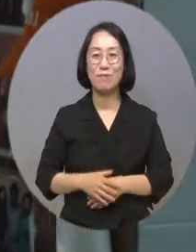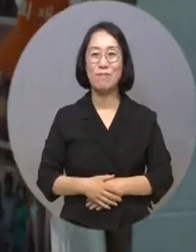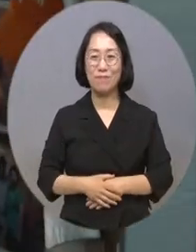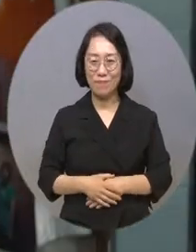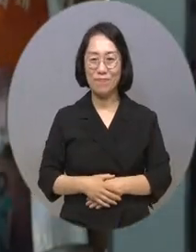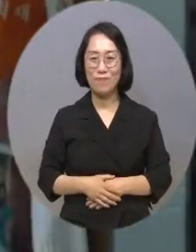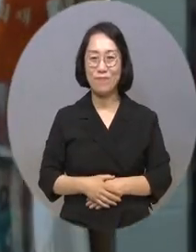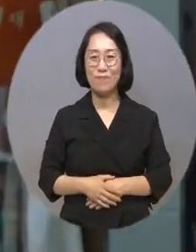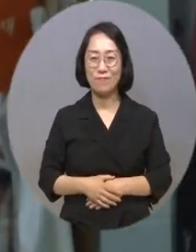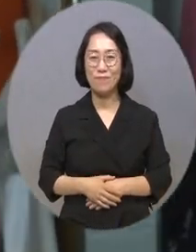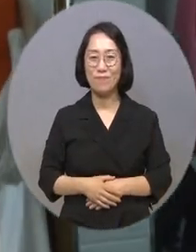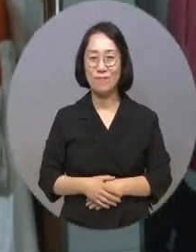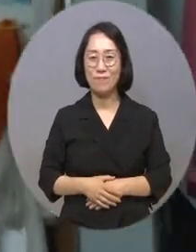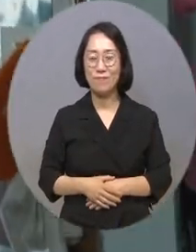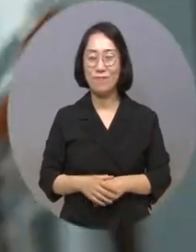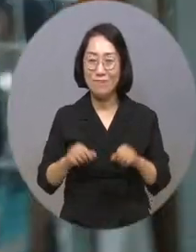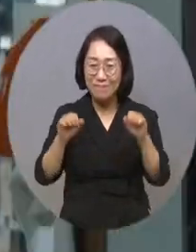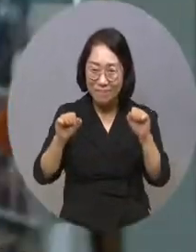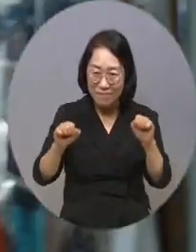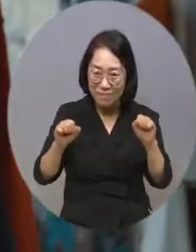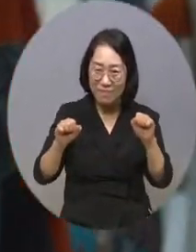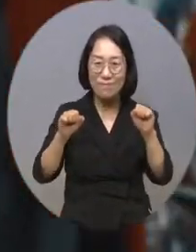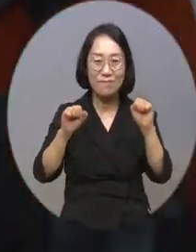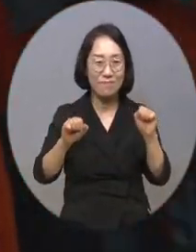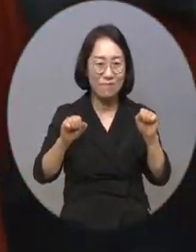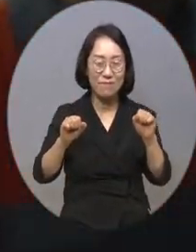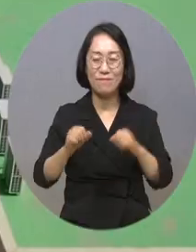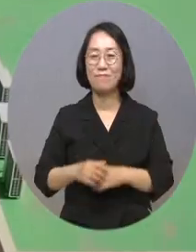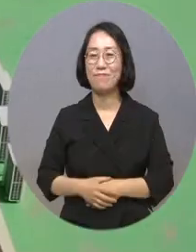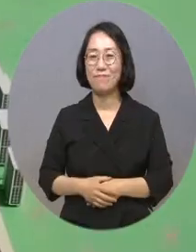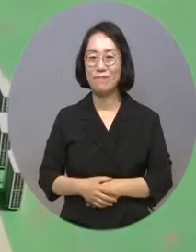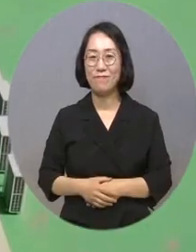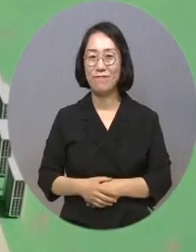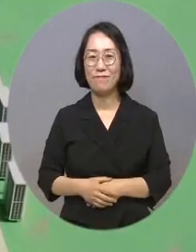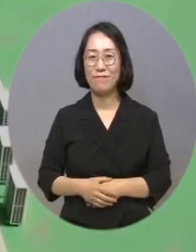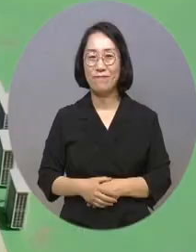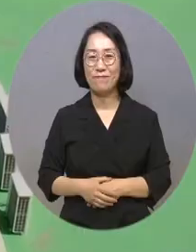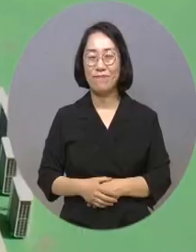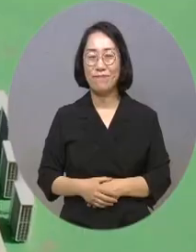안녕하십니까? 안녕하세요. 안녕하십니까? 안녕하십니까?